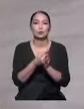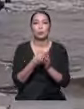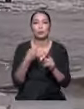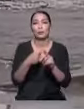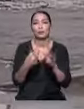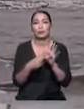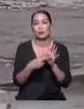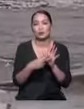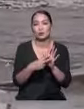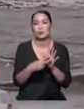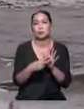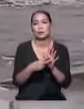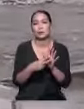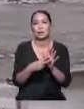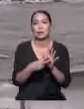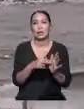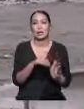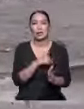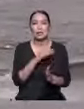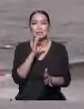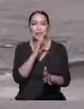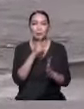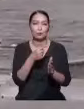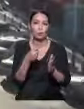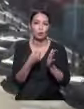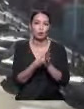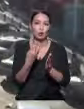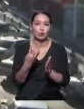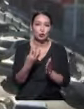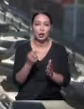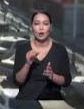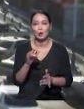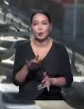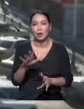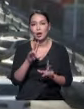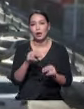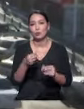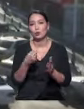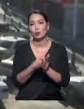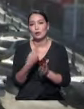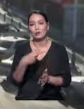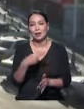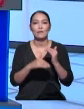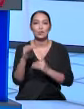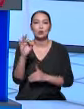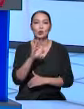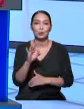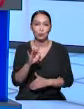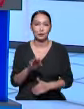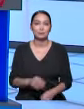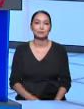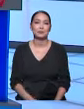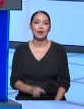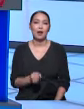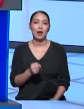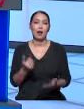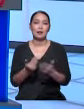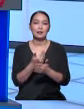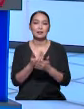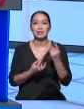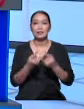8 градусов, в северных до минус 4, в южных обещают до 20 градусов выше нуля. А коллектив